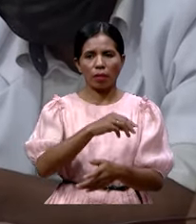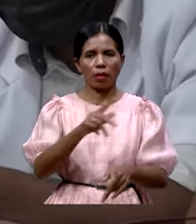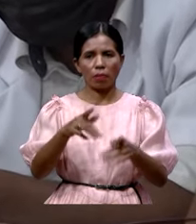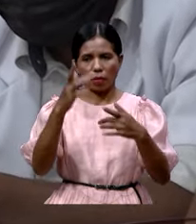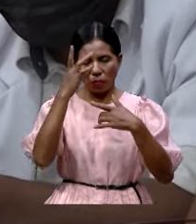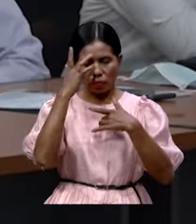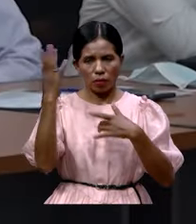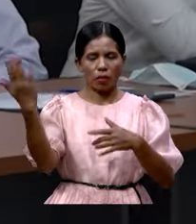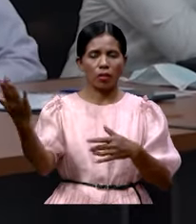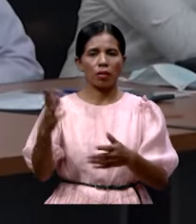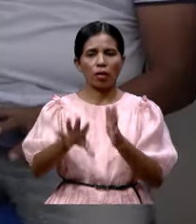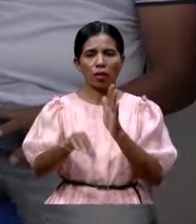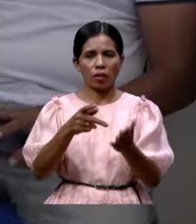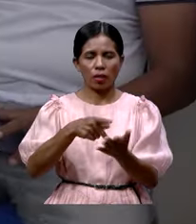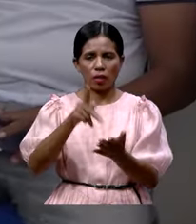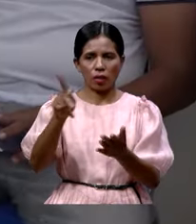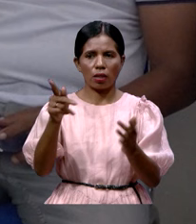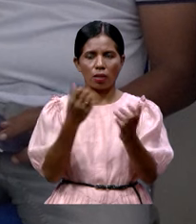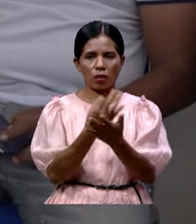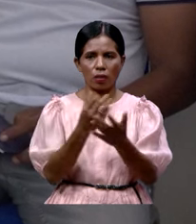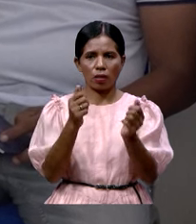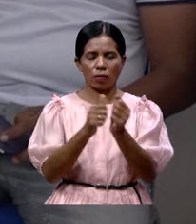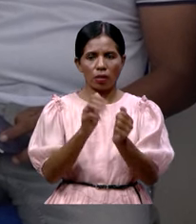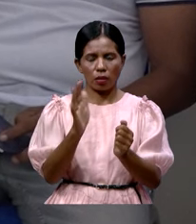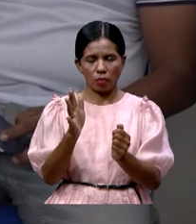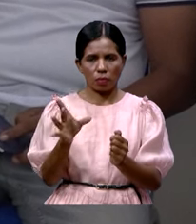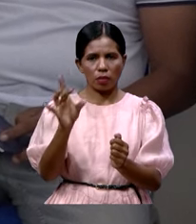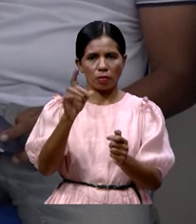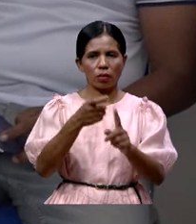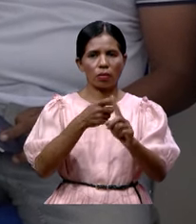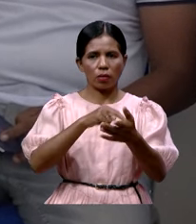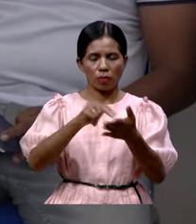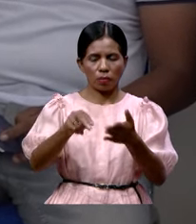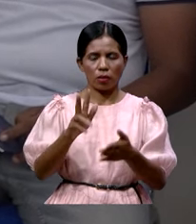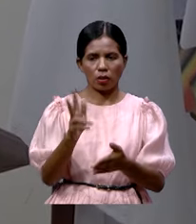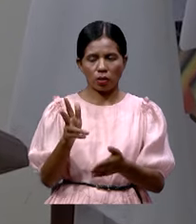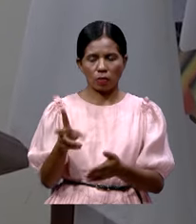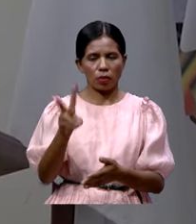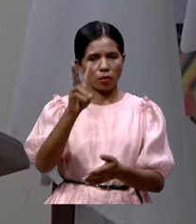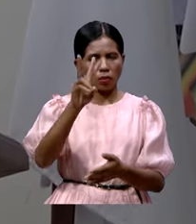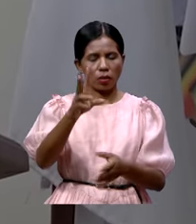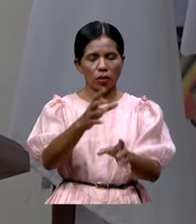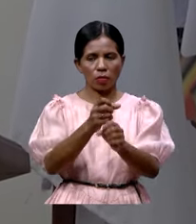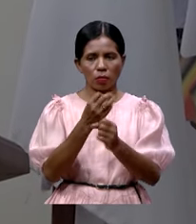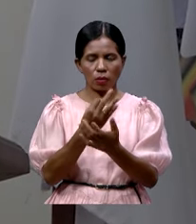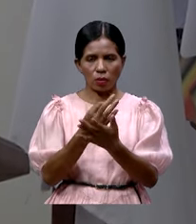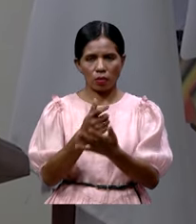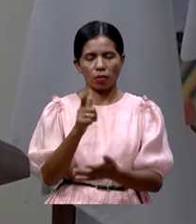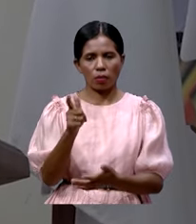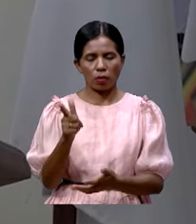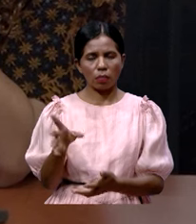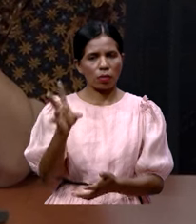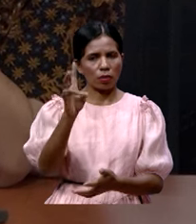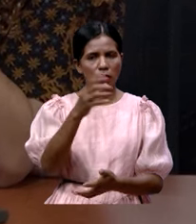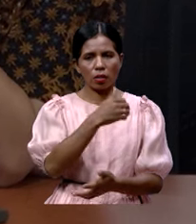nebe maketang pagamentu subsidio hamutu klimanulu resinsia, husi numero ne tolunulu resin rua maksimu ona, no rua nulu resin